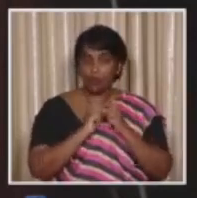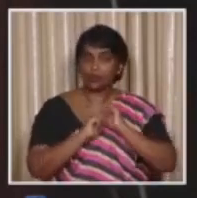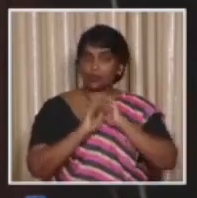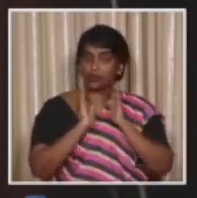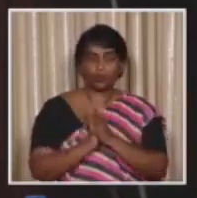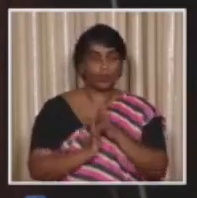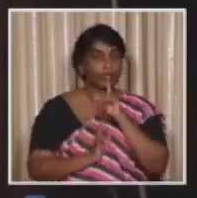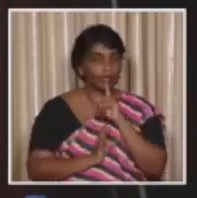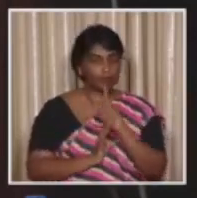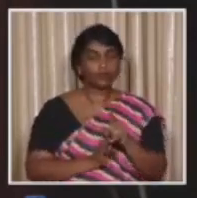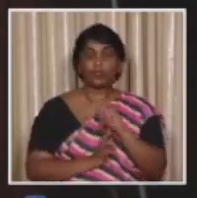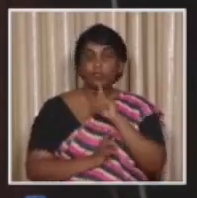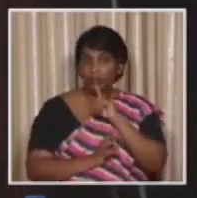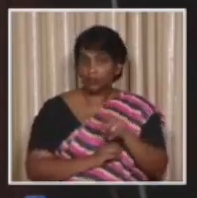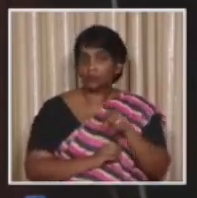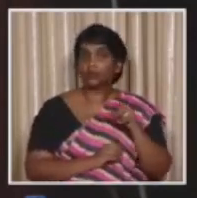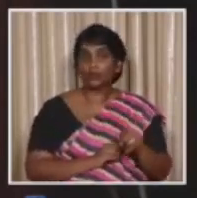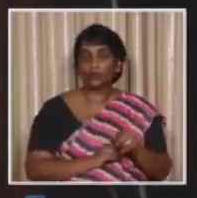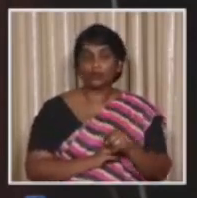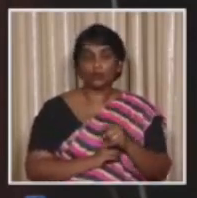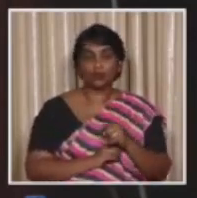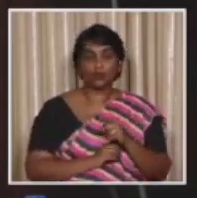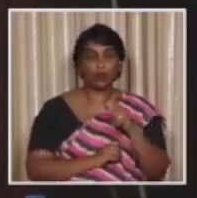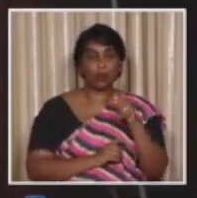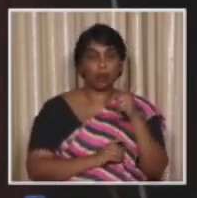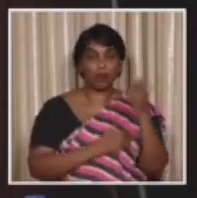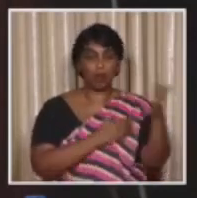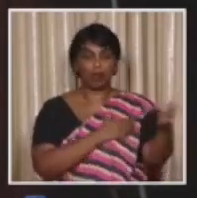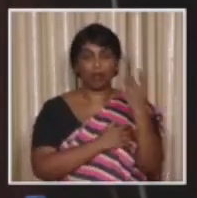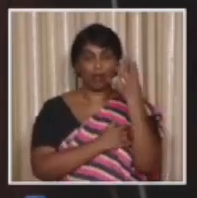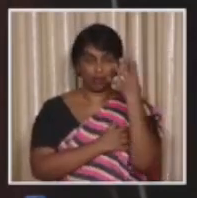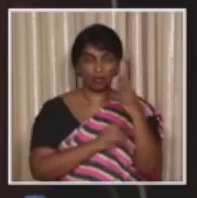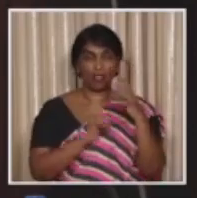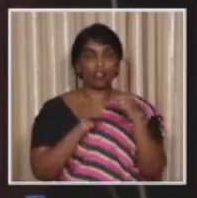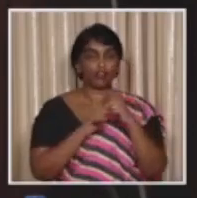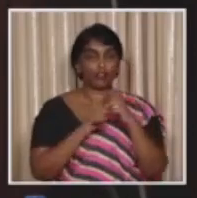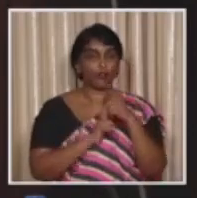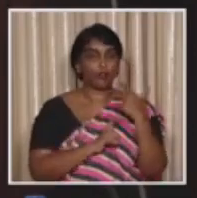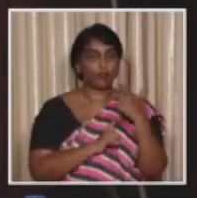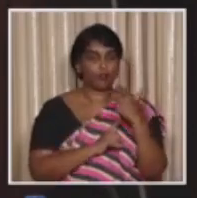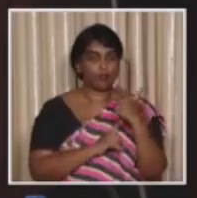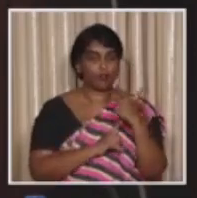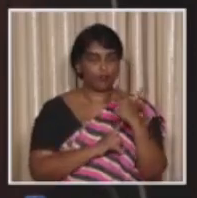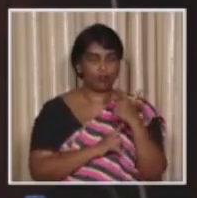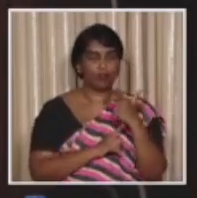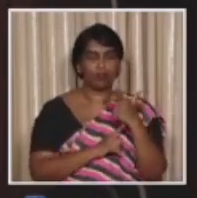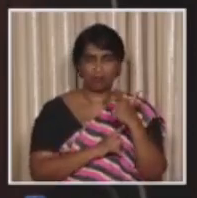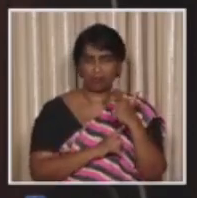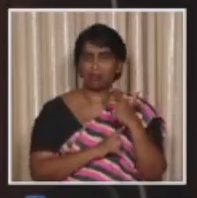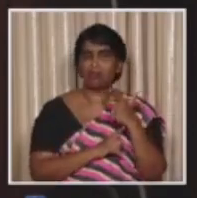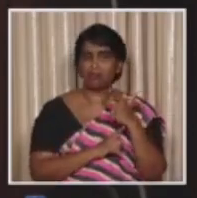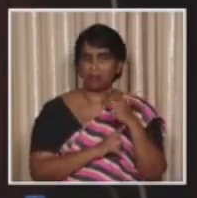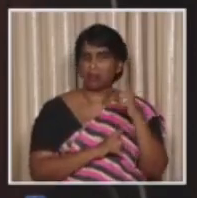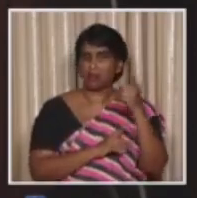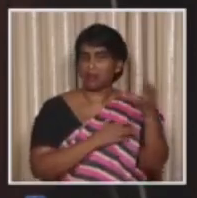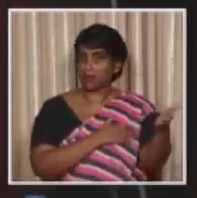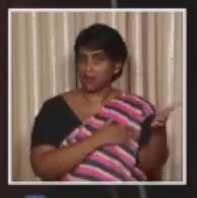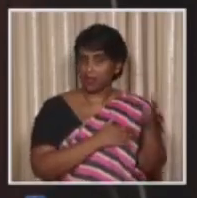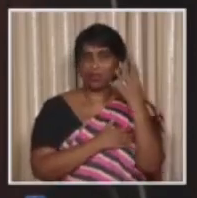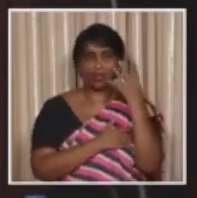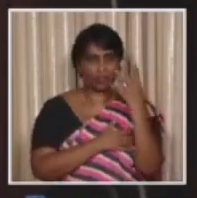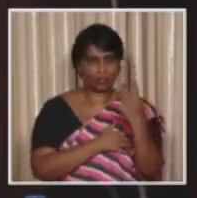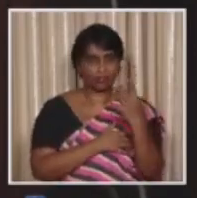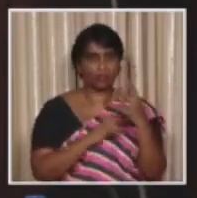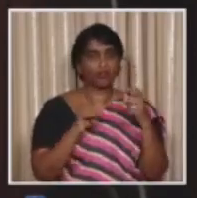කියනකොට කියන්නේ තල්මසුන් හතර දෙනෙක්ද කොහෙද ඩොල්පින්ලා ප්‍රමාණය තල්මසුන් හතර